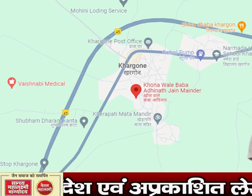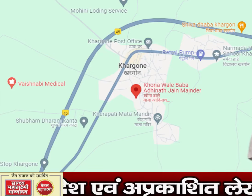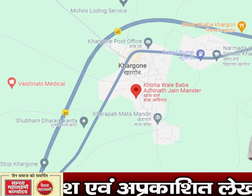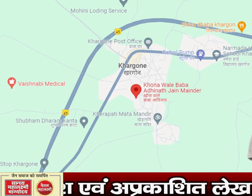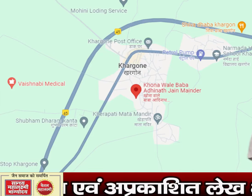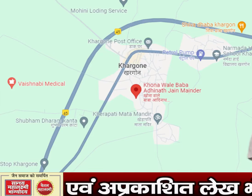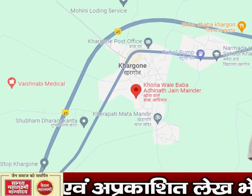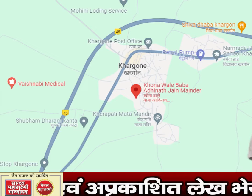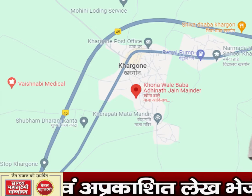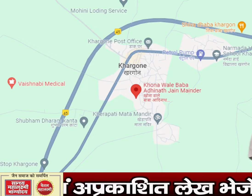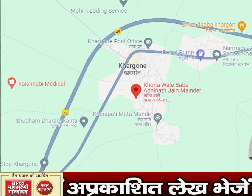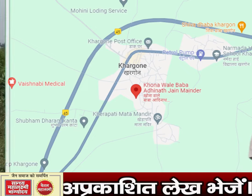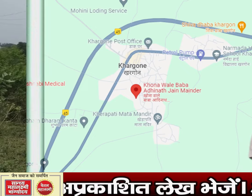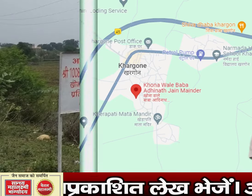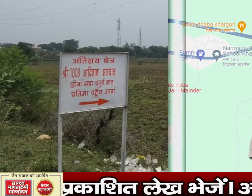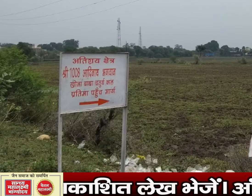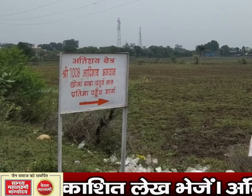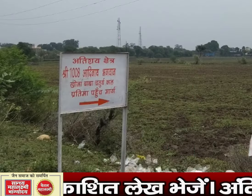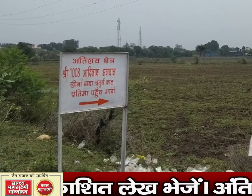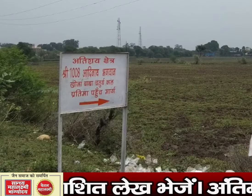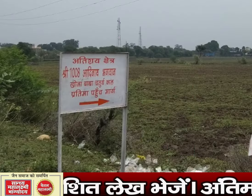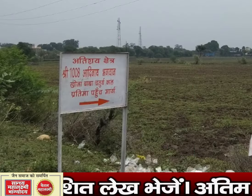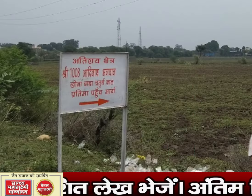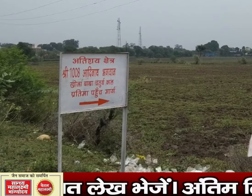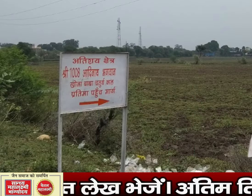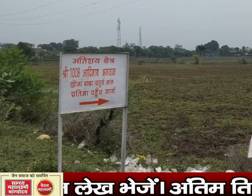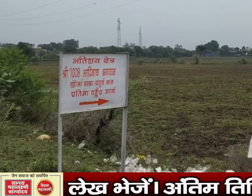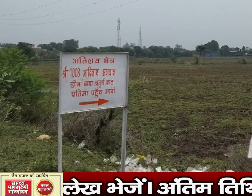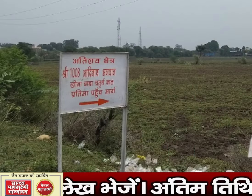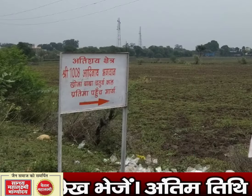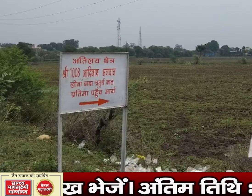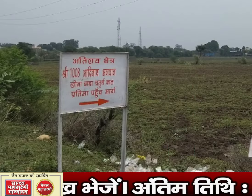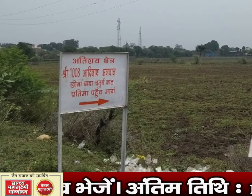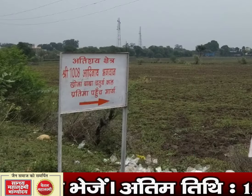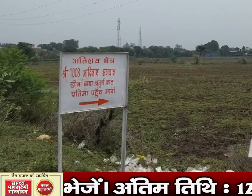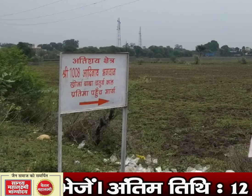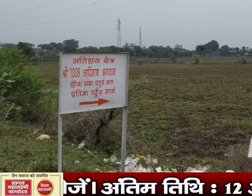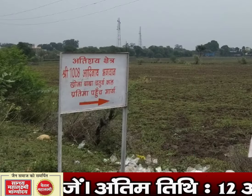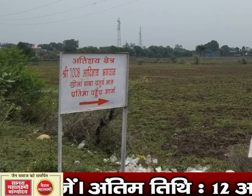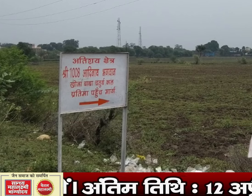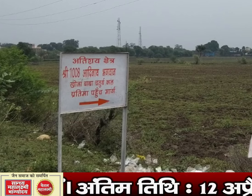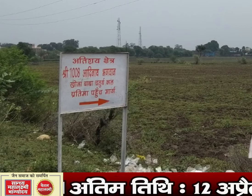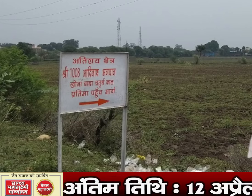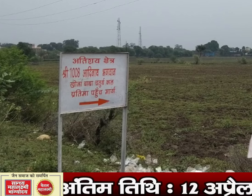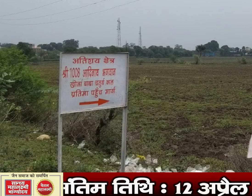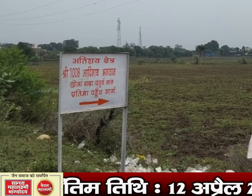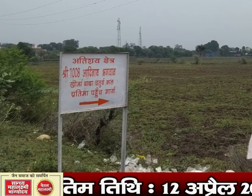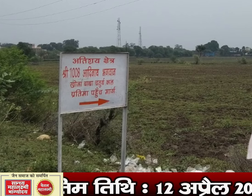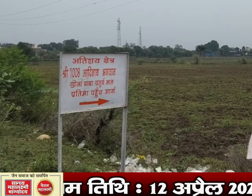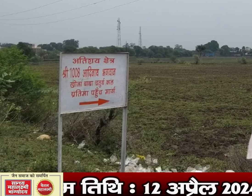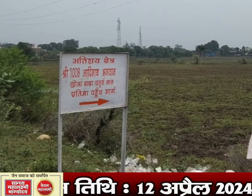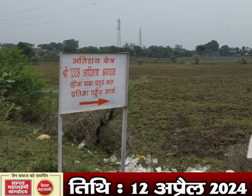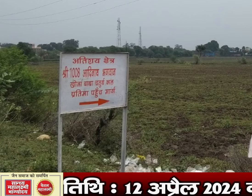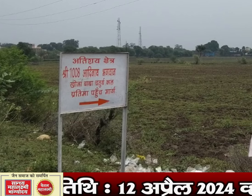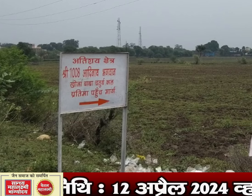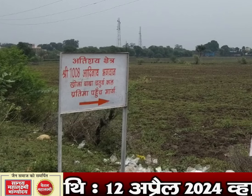हाईवे से बरेली जिले के खरगौन से बस जगह बता दी आपको शुरुआत करते हैं बस यहीं